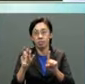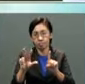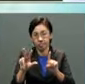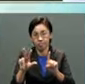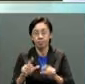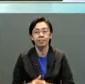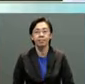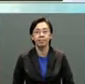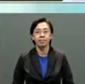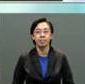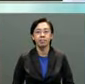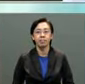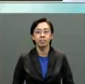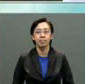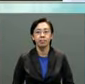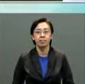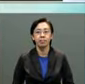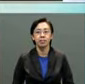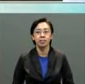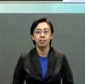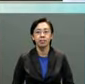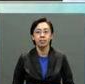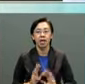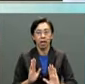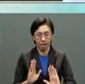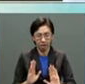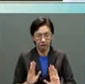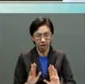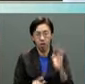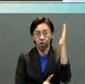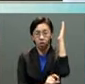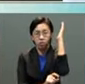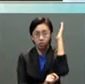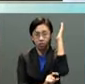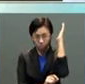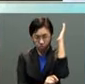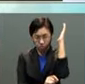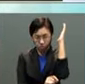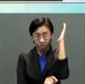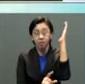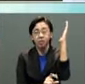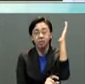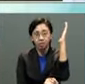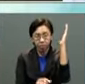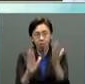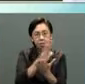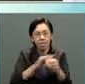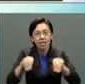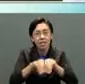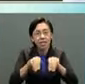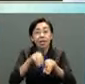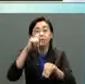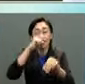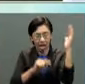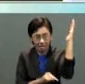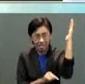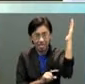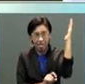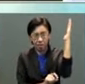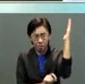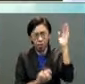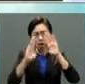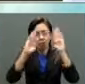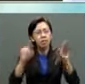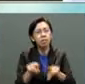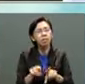12,693 รายผมขอหยุดที่ตรงนี้สักนิดหนึ่งนะครับสิงคโปร์เป็นประเทศที่อยู่ใกล้กับเรามากและมีประสบการณ์คล้